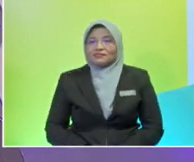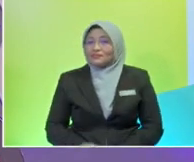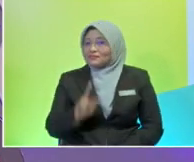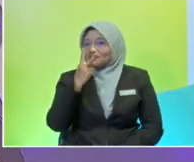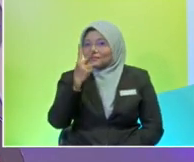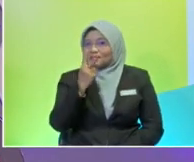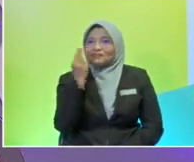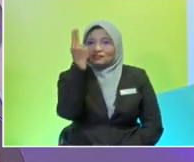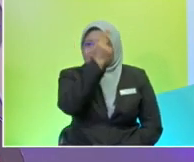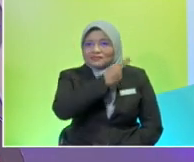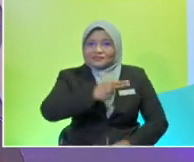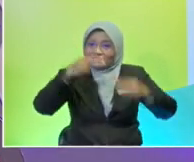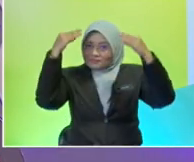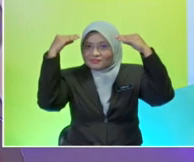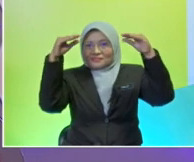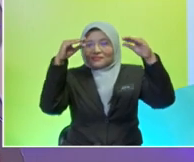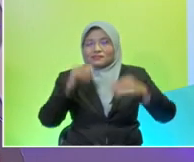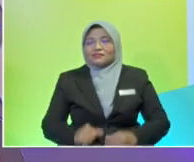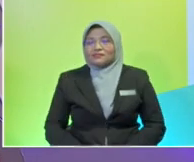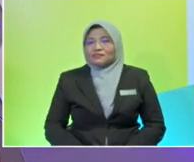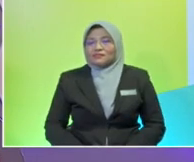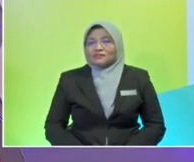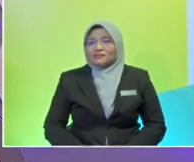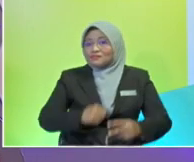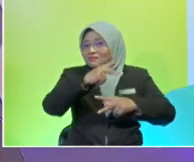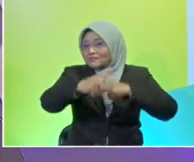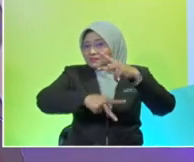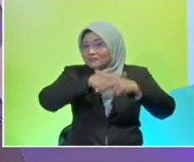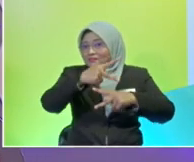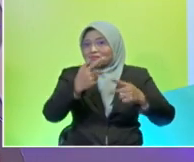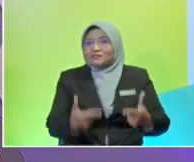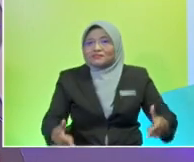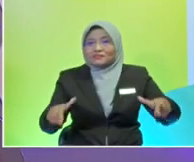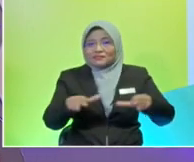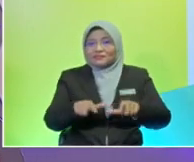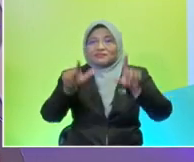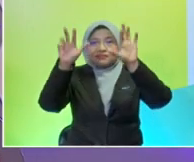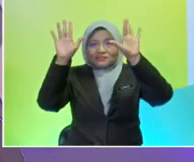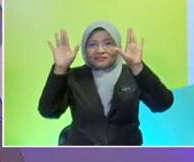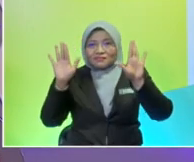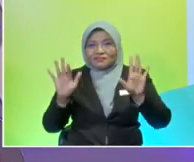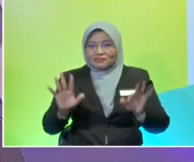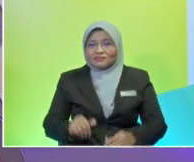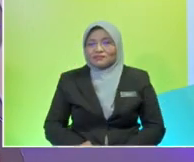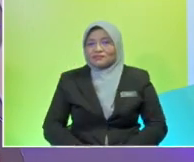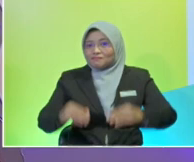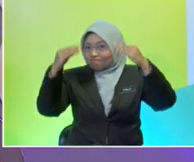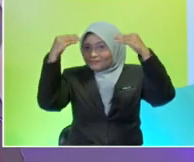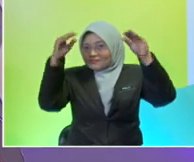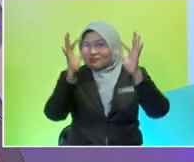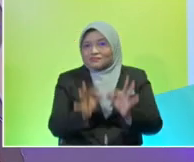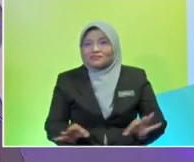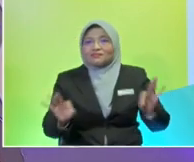ini adalah proses kejadian hujan dan satu persatu